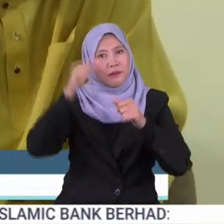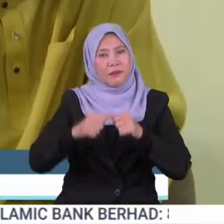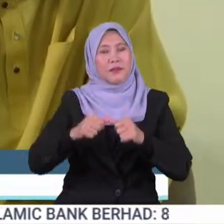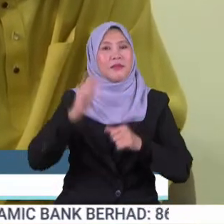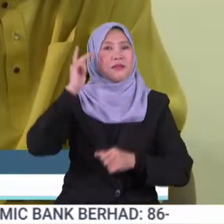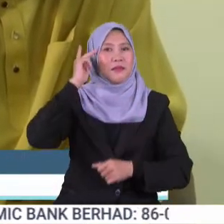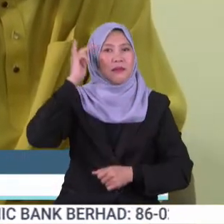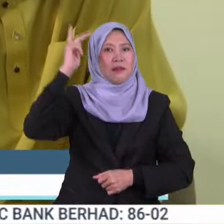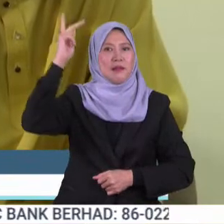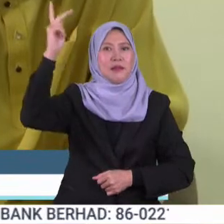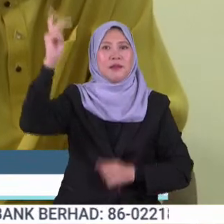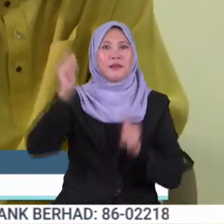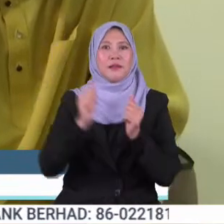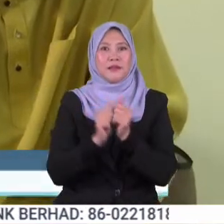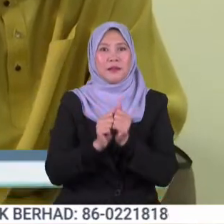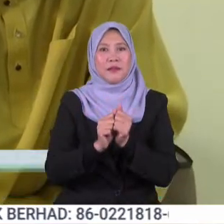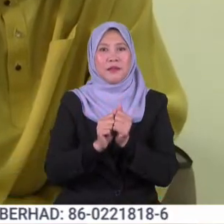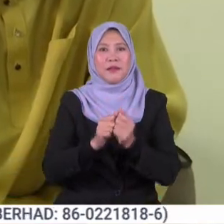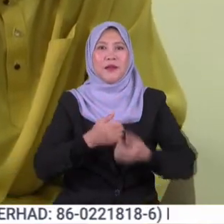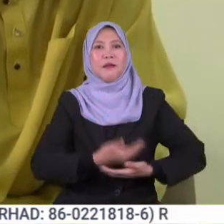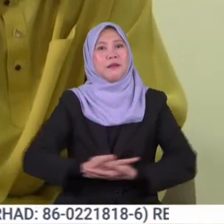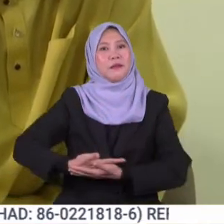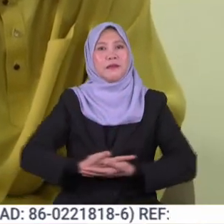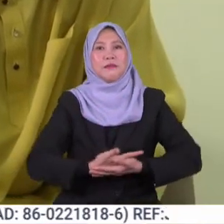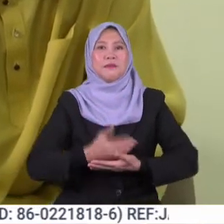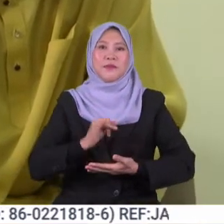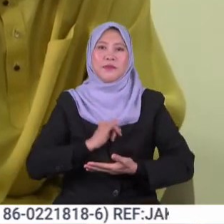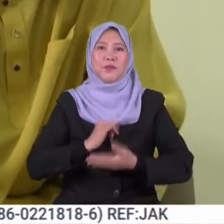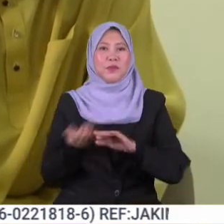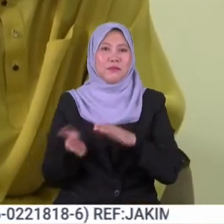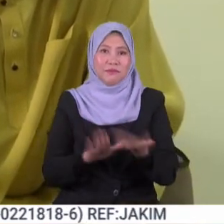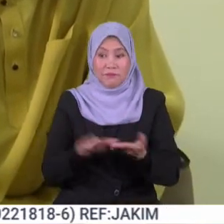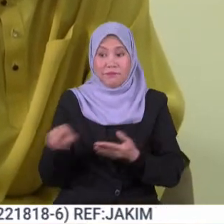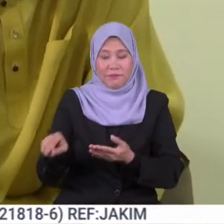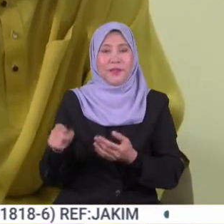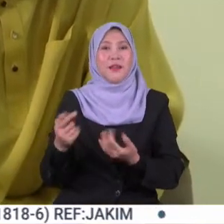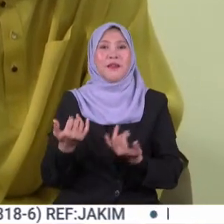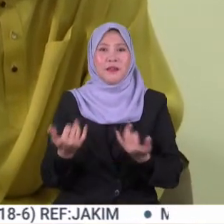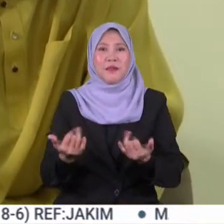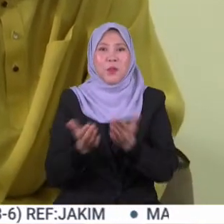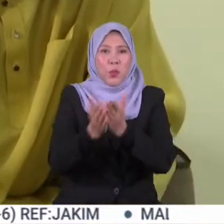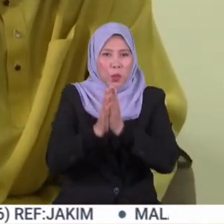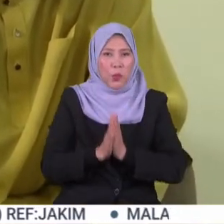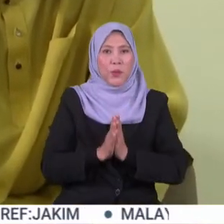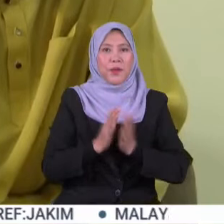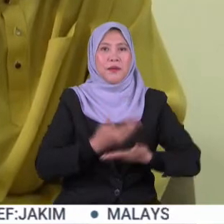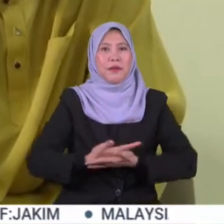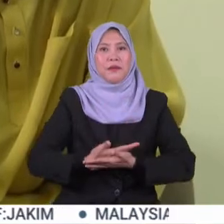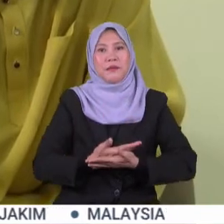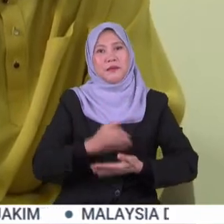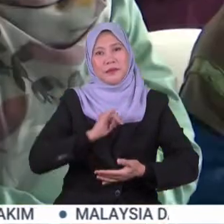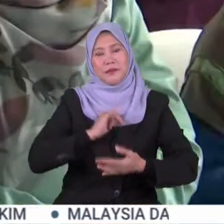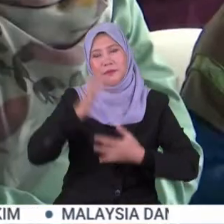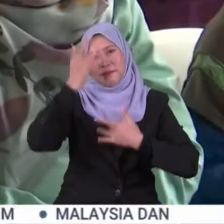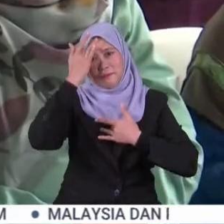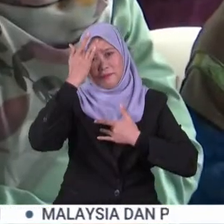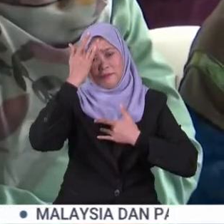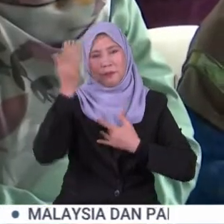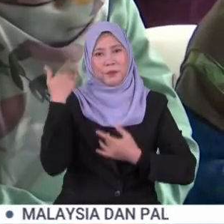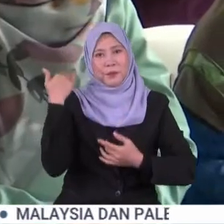saya bersama arwah anak saya. Sebab saya mohon rumah ni masa dia sakit.